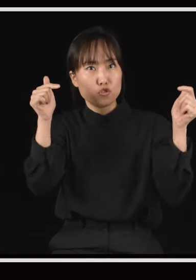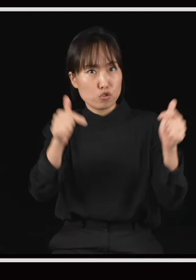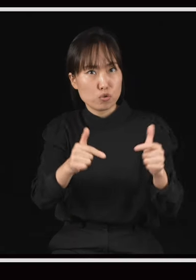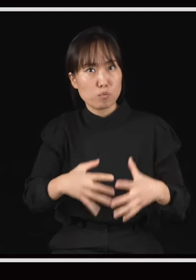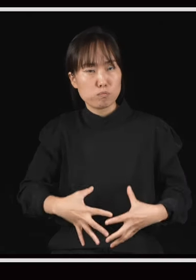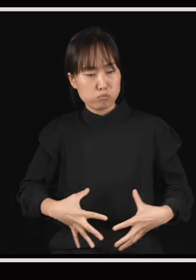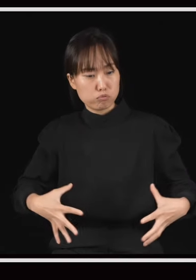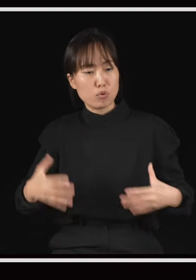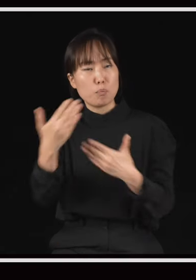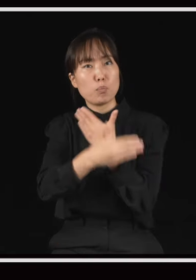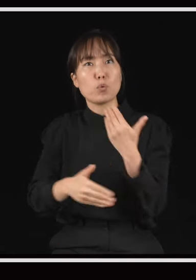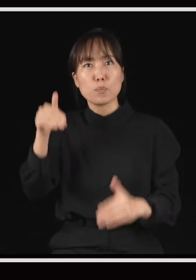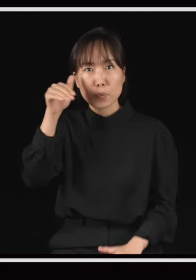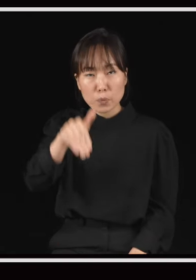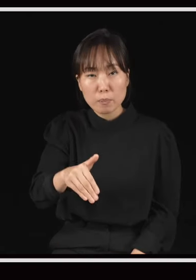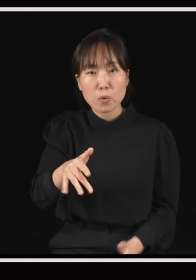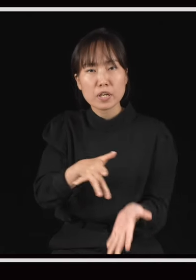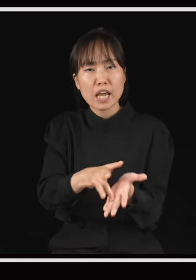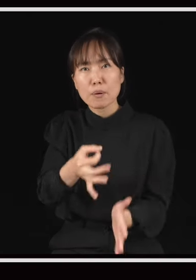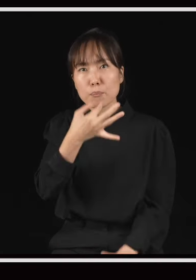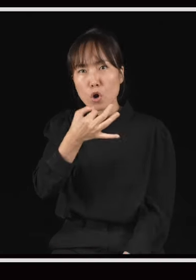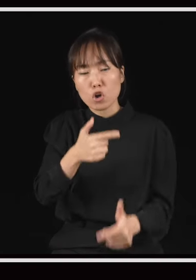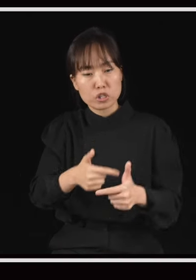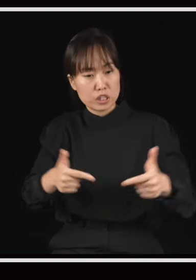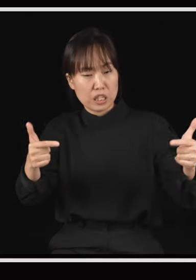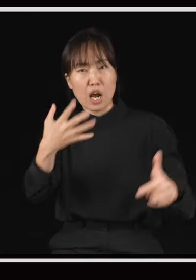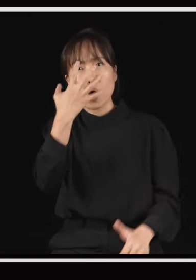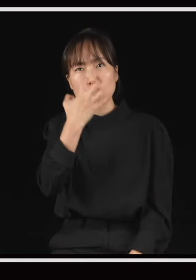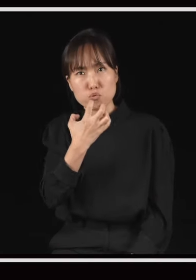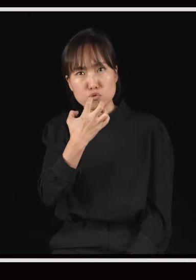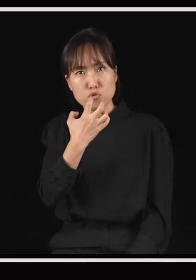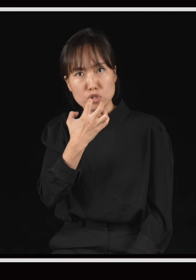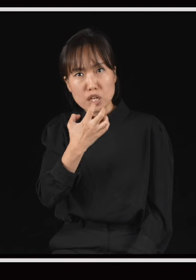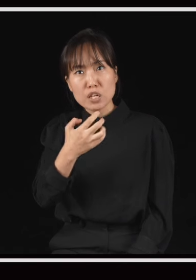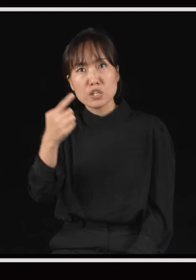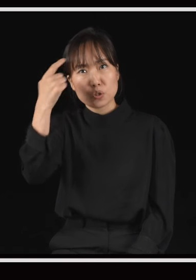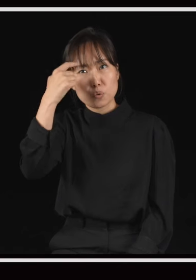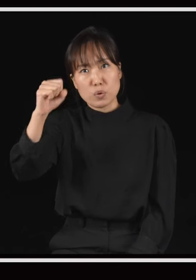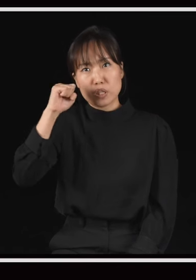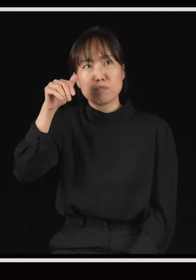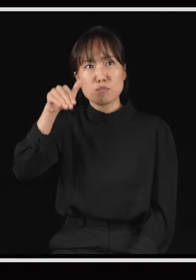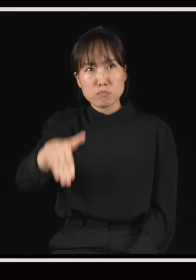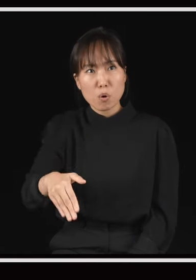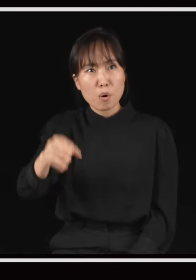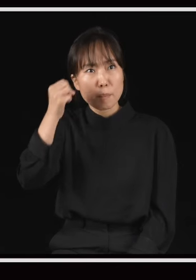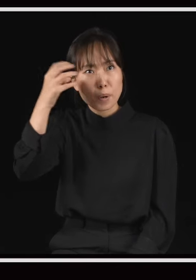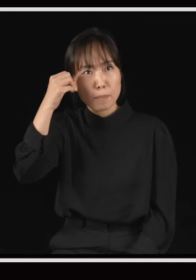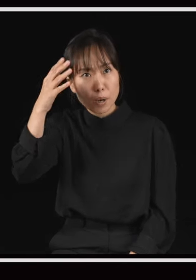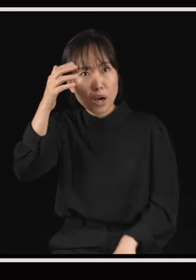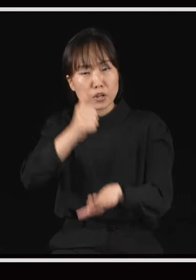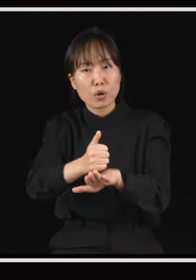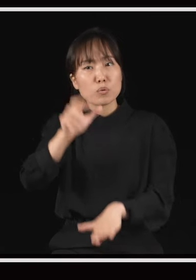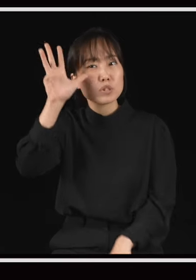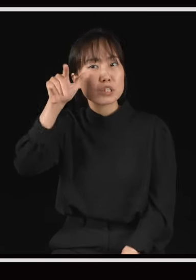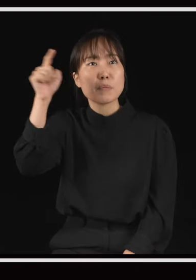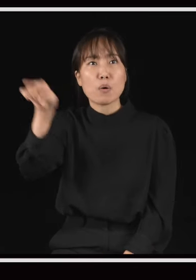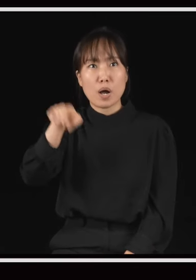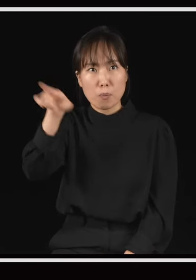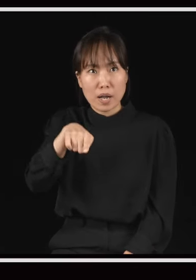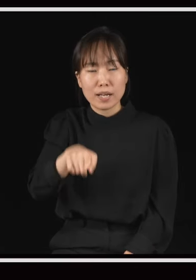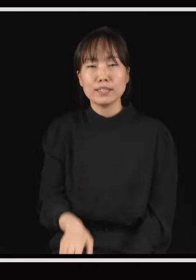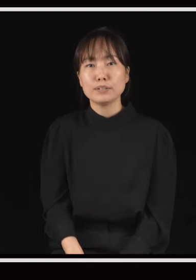만성질환 약만 늘고 우울감 악화되고 전도 기능 떨어지니까 인지 기능 떨어지고 잠도 안 오고 치매에 걸린 것 같고 실제로 브레인 포그가 생긴다고들